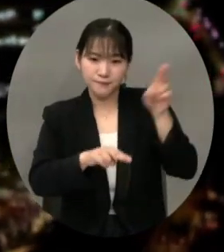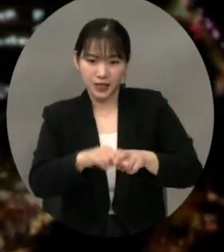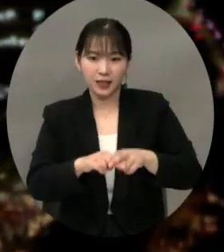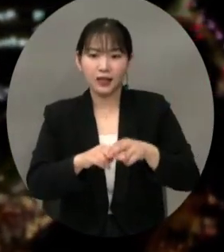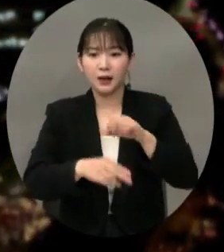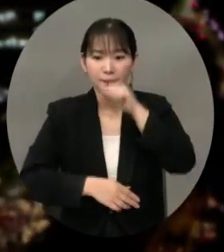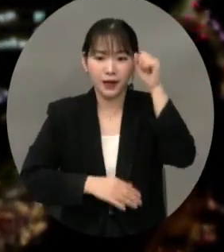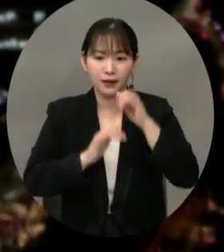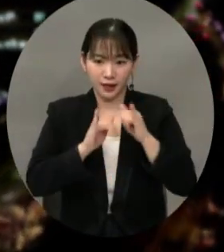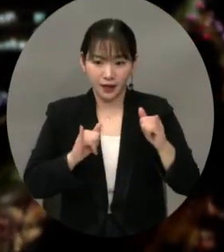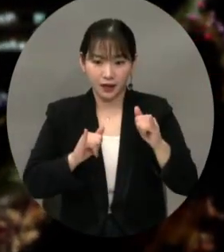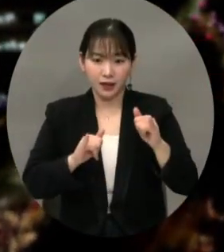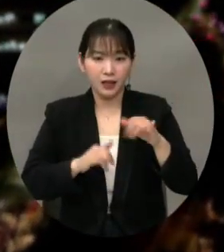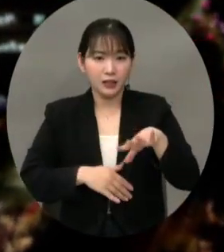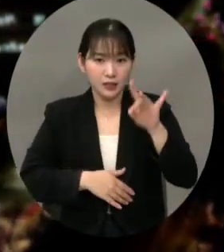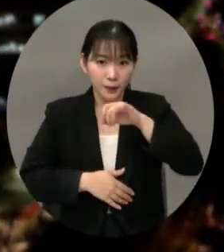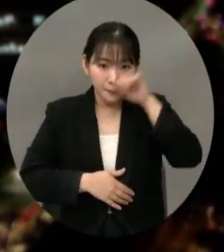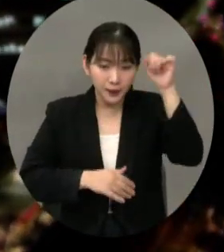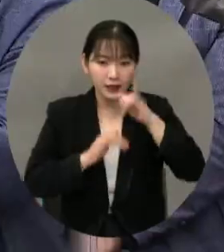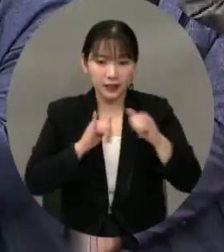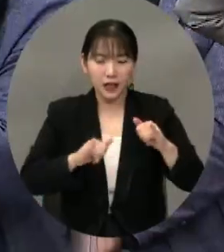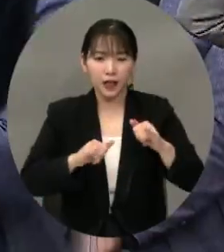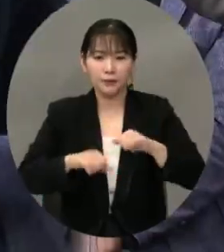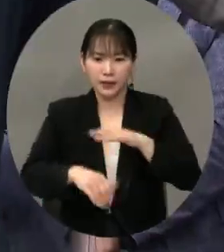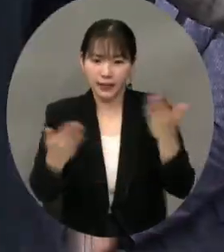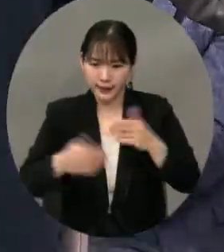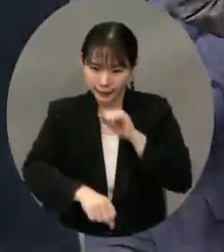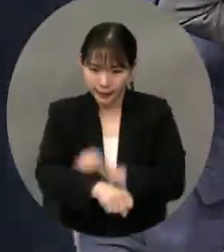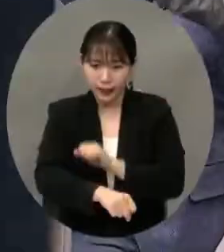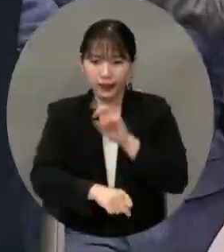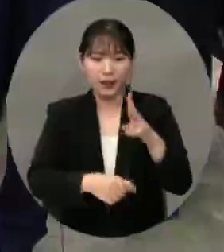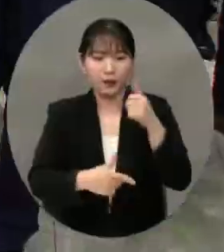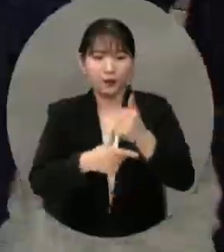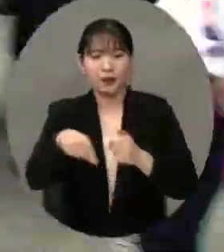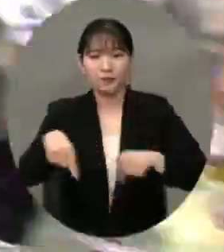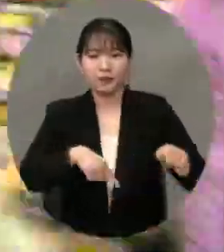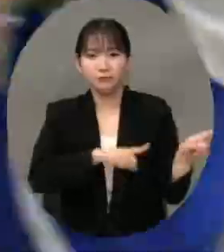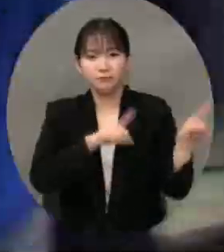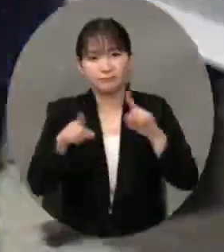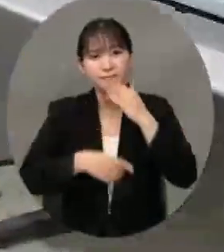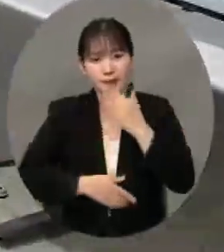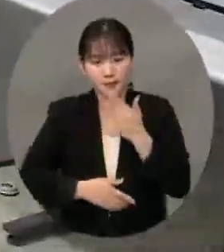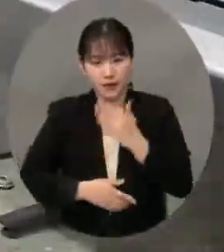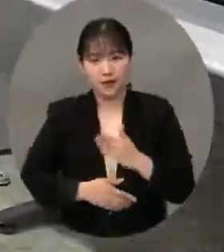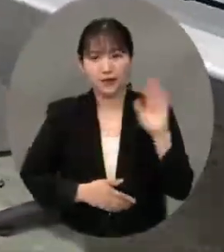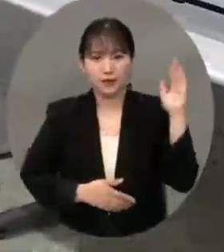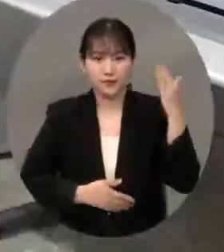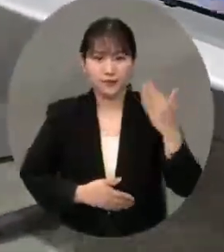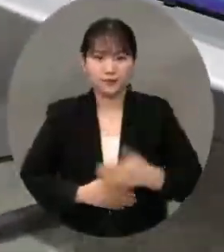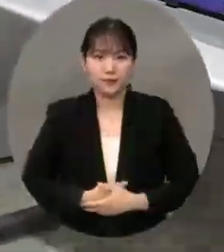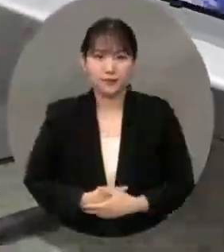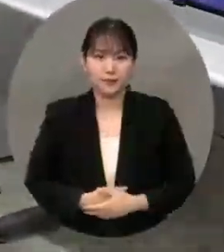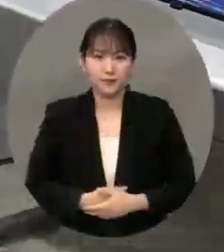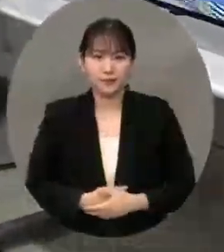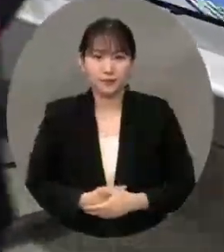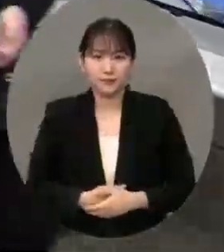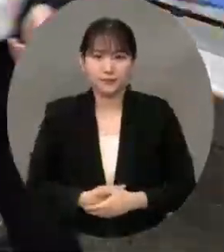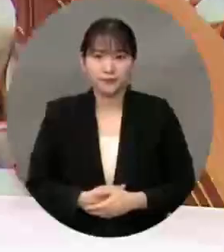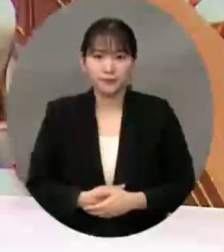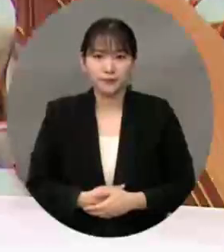초선 당선인들이 제대로 된 정치력을 발휘해야 호남 정치 부활을 가져올 수 있습니다. MBC 뉴스 서희령입니다.